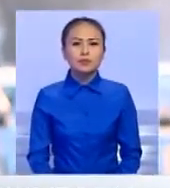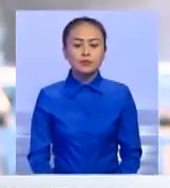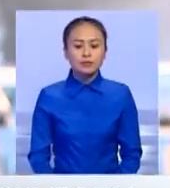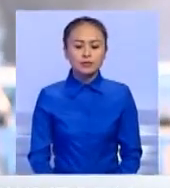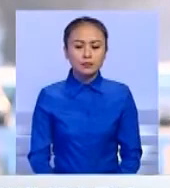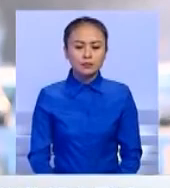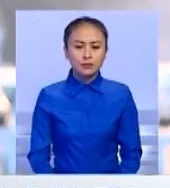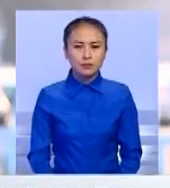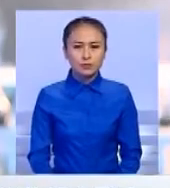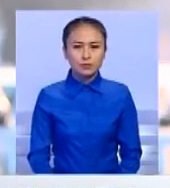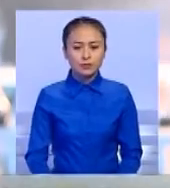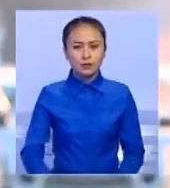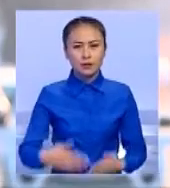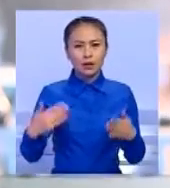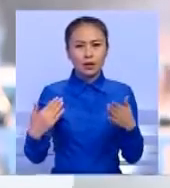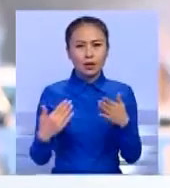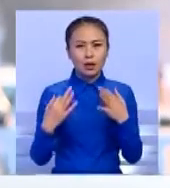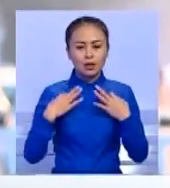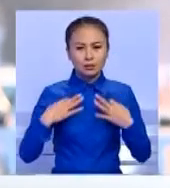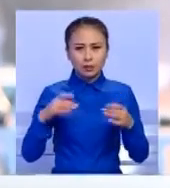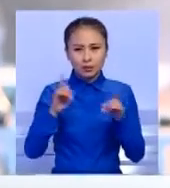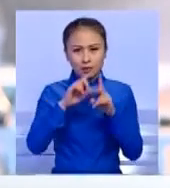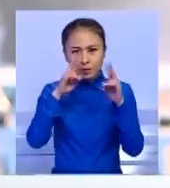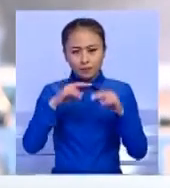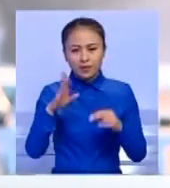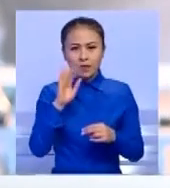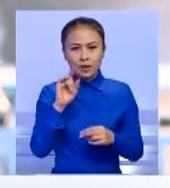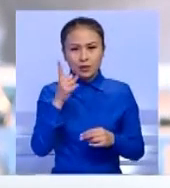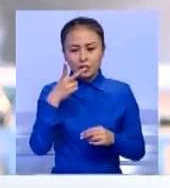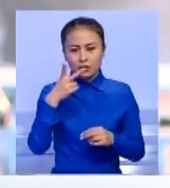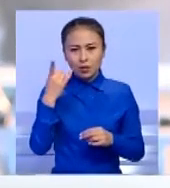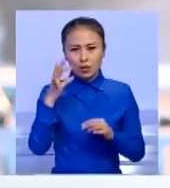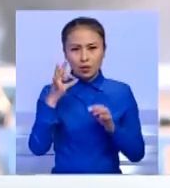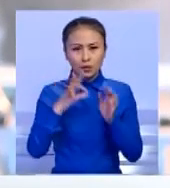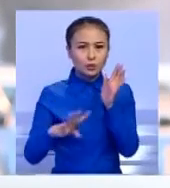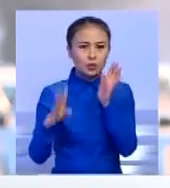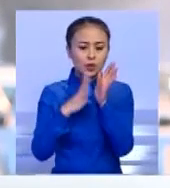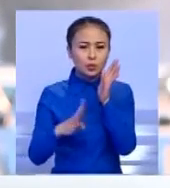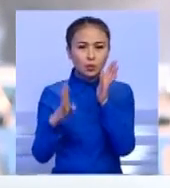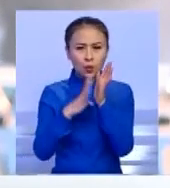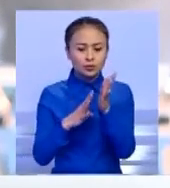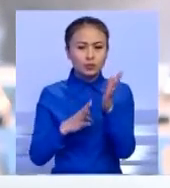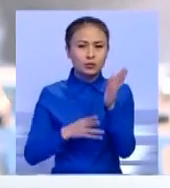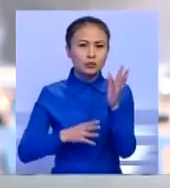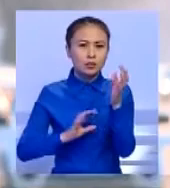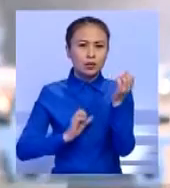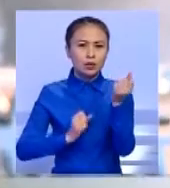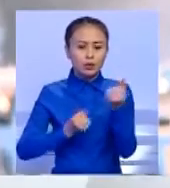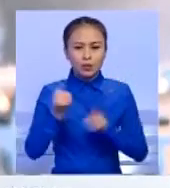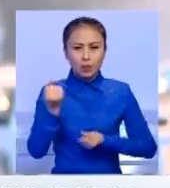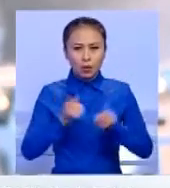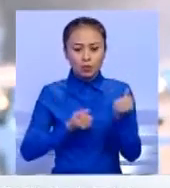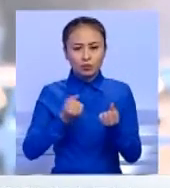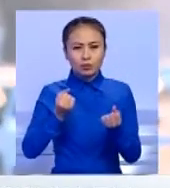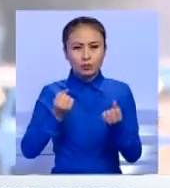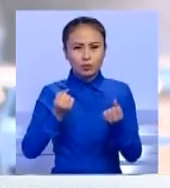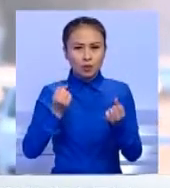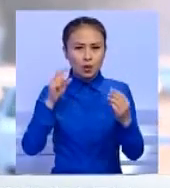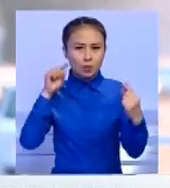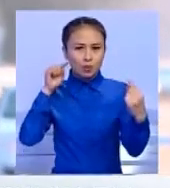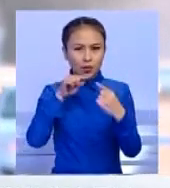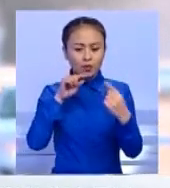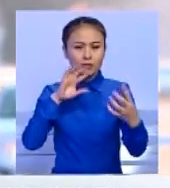Алдын ала болжам бойынша ВАЗ 21099 маркалы көлігі жолдың қарсы бөлігіне шығып